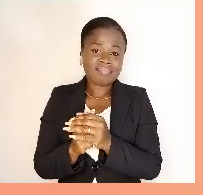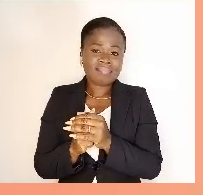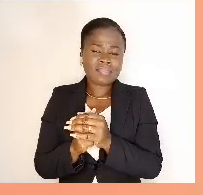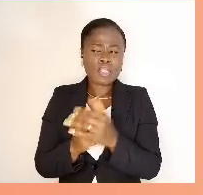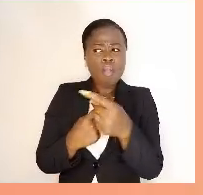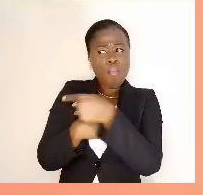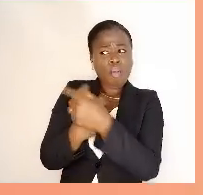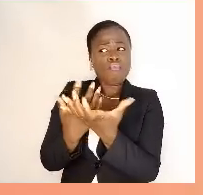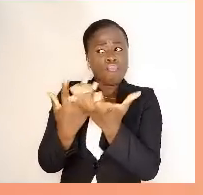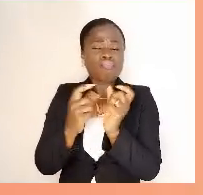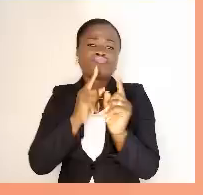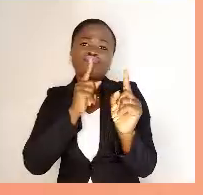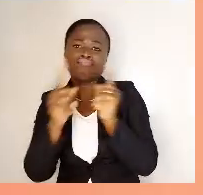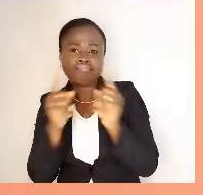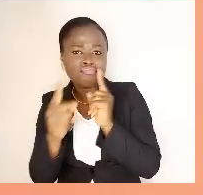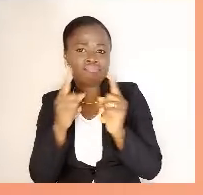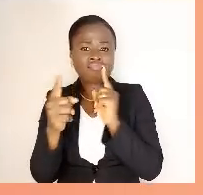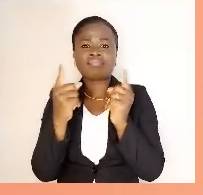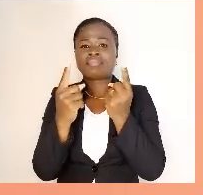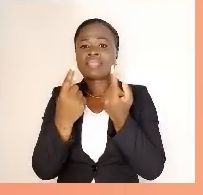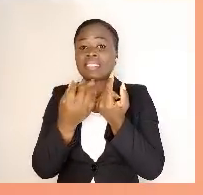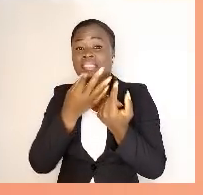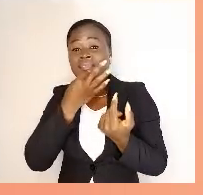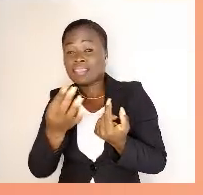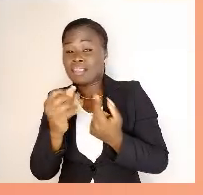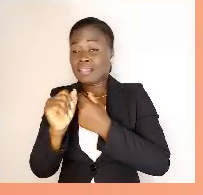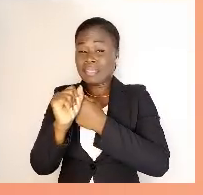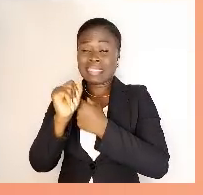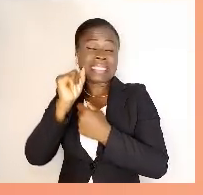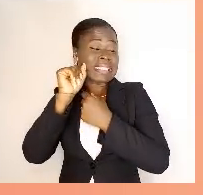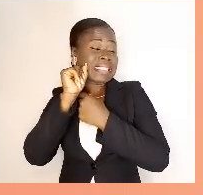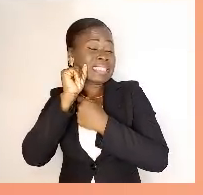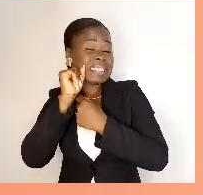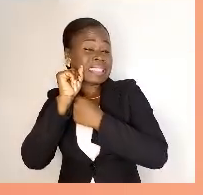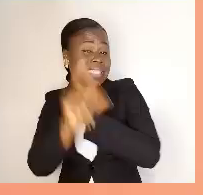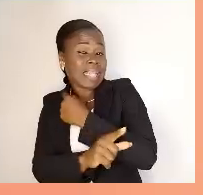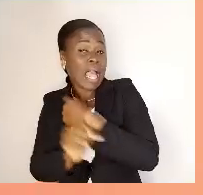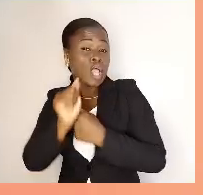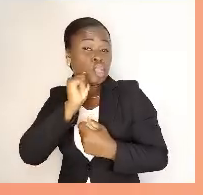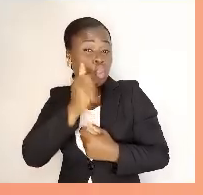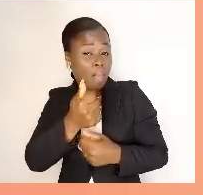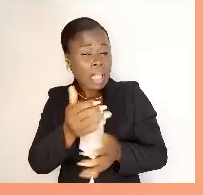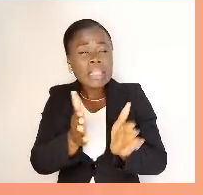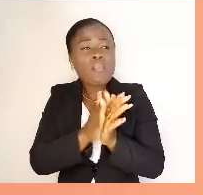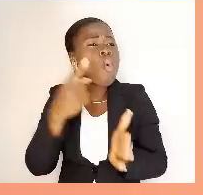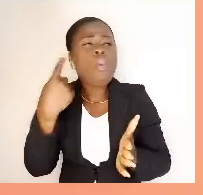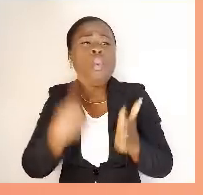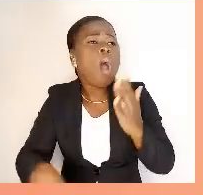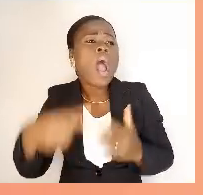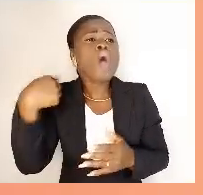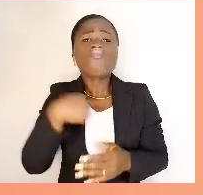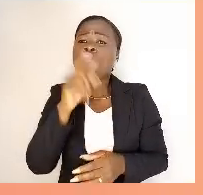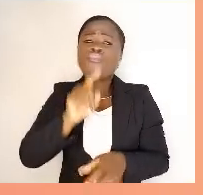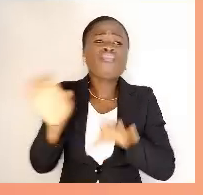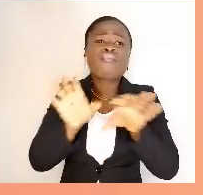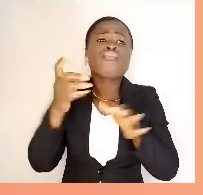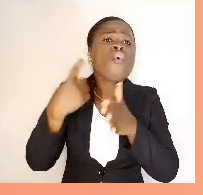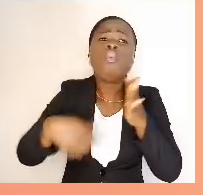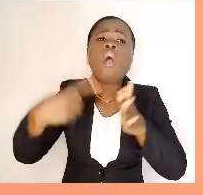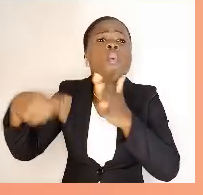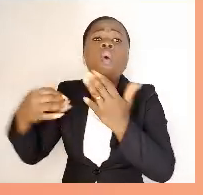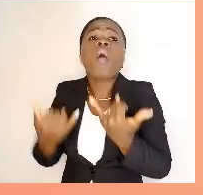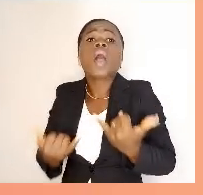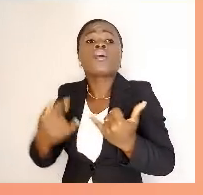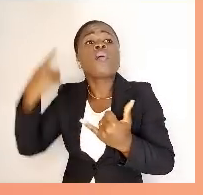enfants. Je veux donc parler de ce que le Sénégal de demain exige de nous